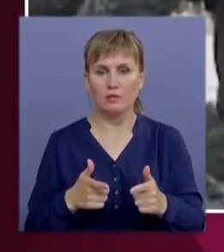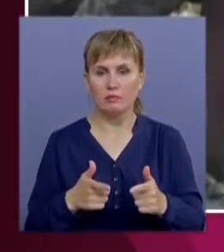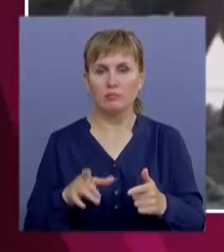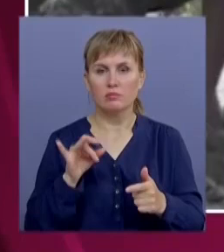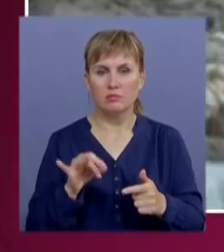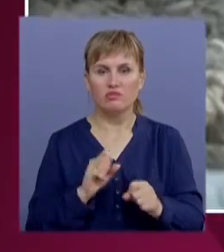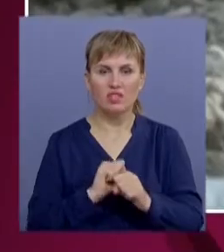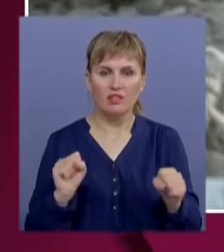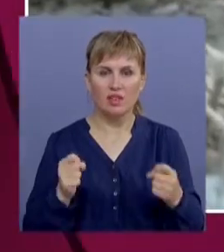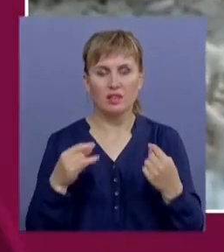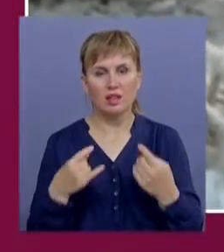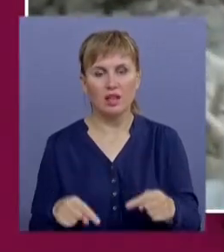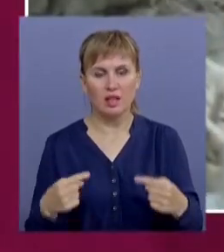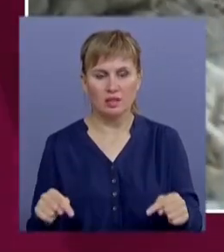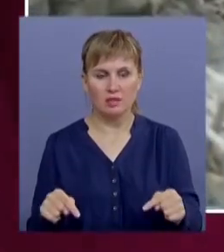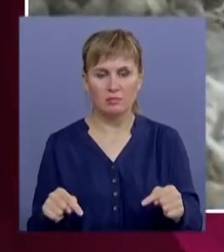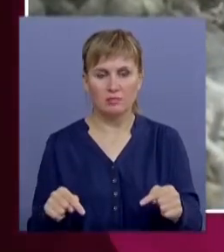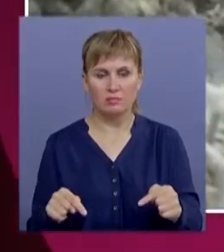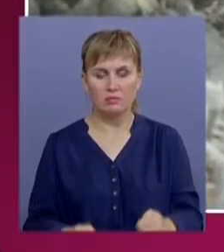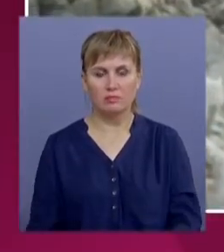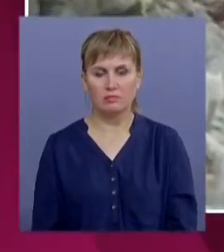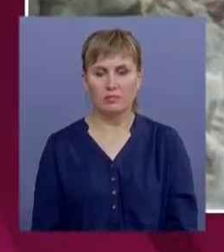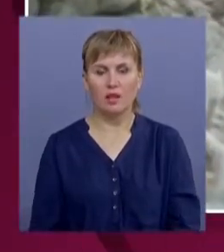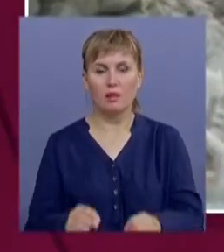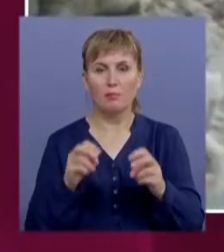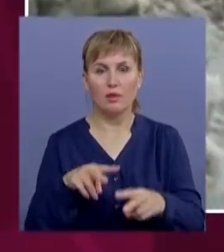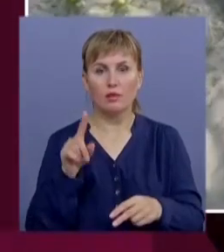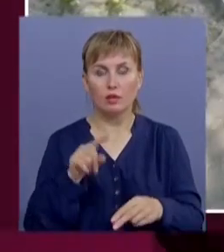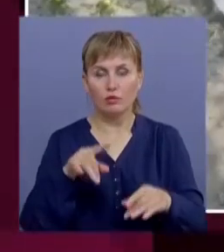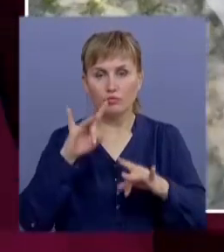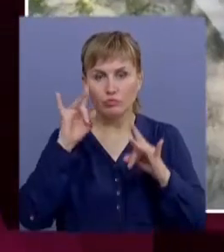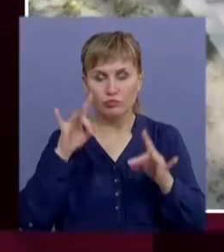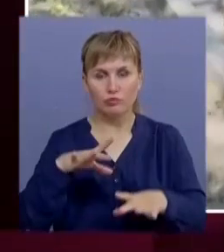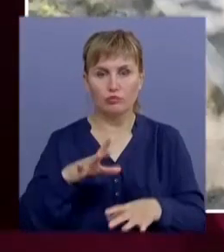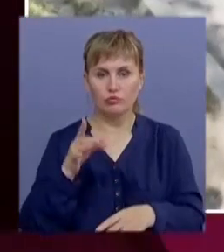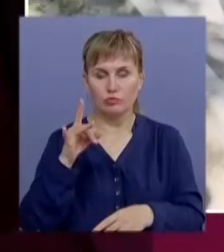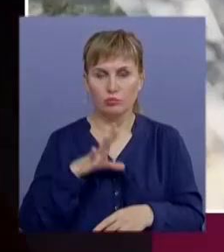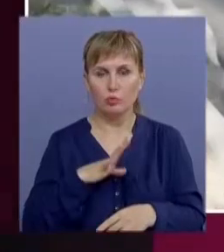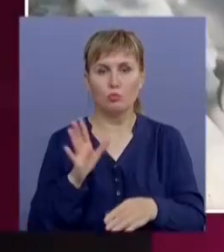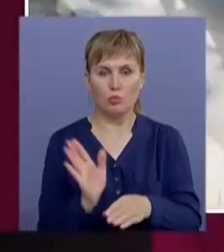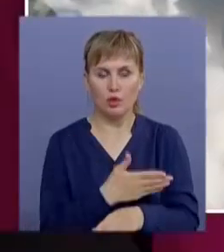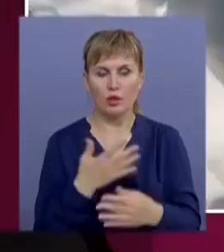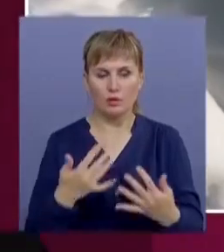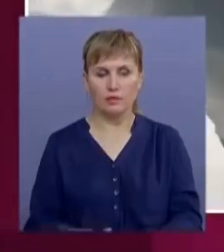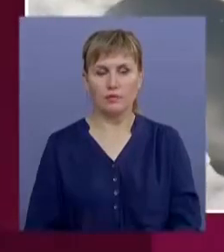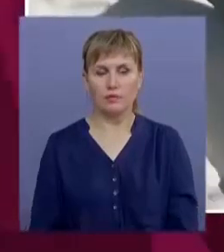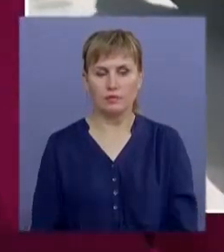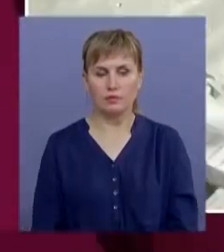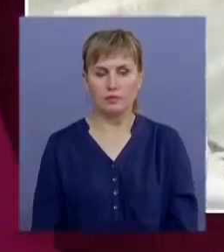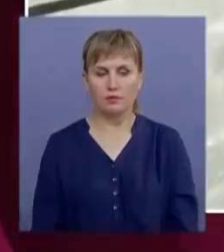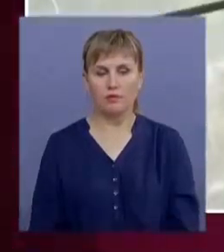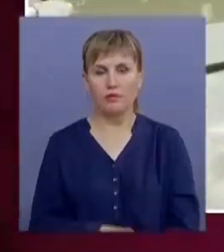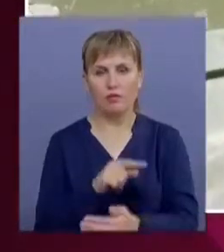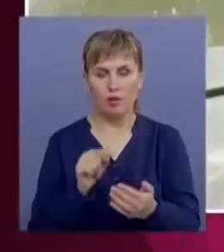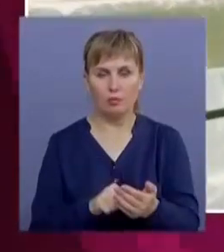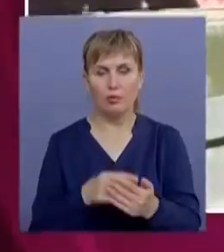там, взрывателем и прочими вещами. Специалисты даже в шоке были там, но его удалили потом. То есть вопрос,